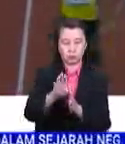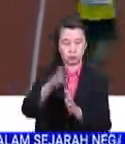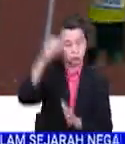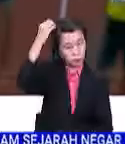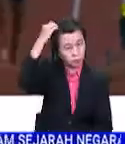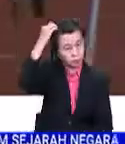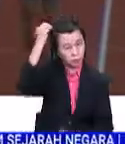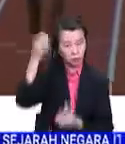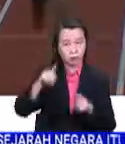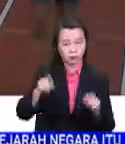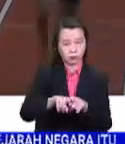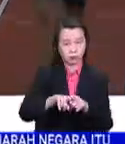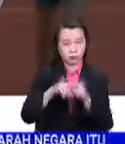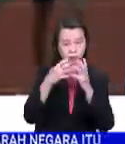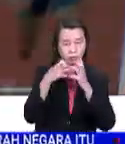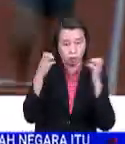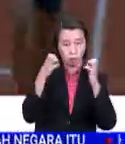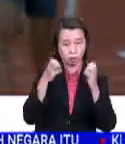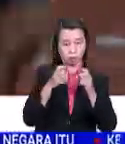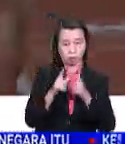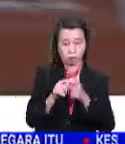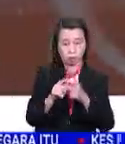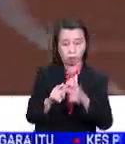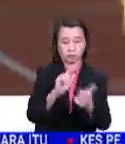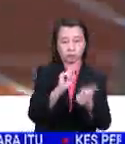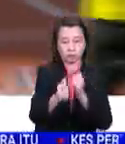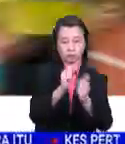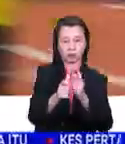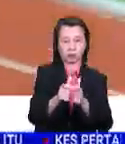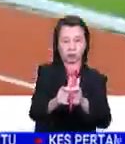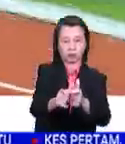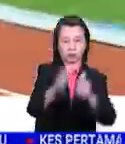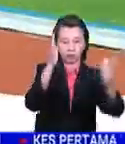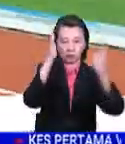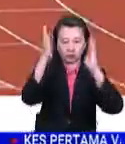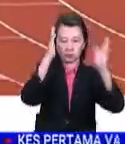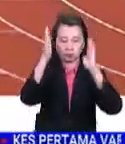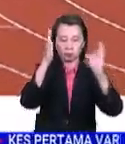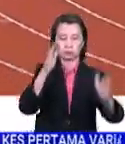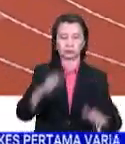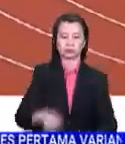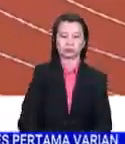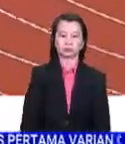Selangor sebagai harimau balapan dalam sukan olahraga tanah air.